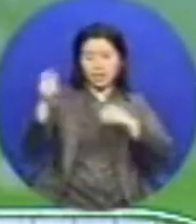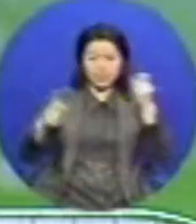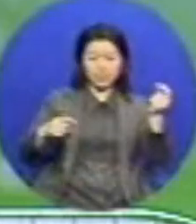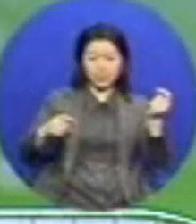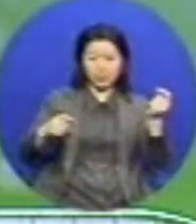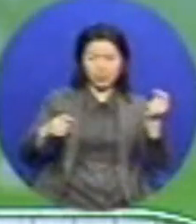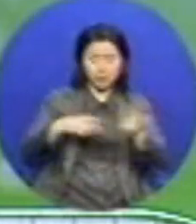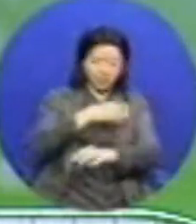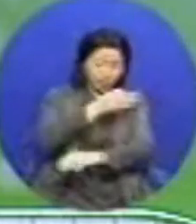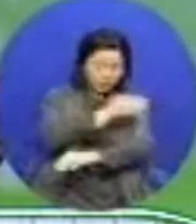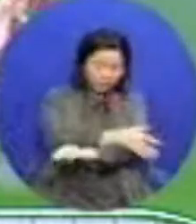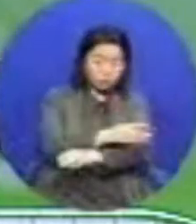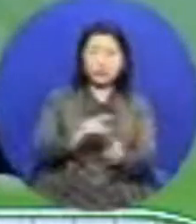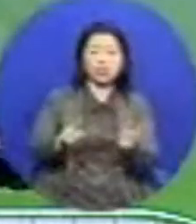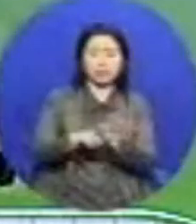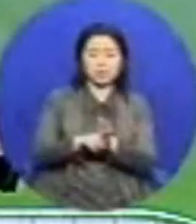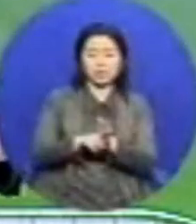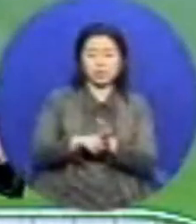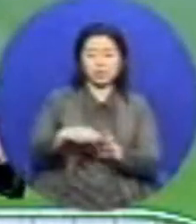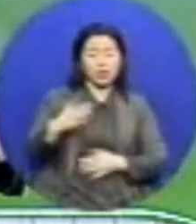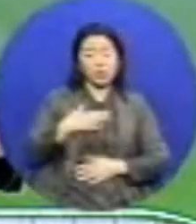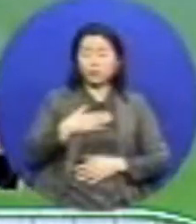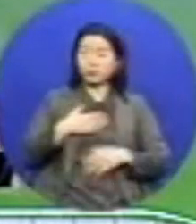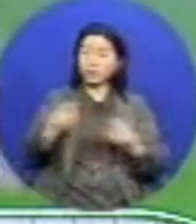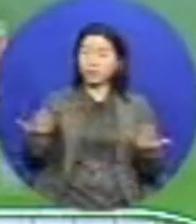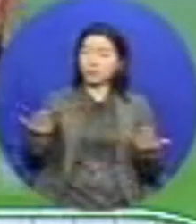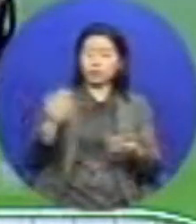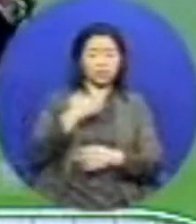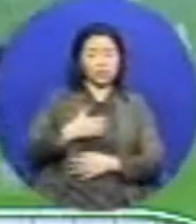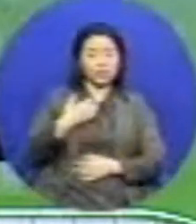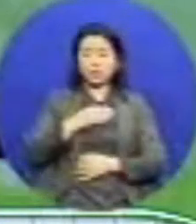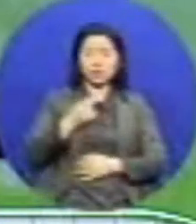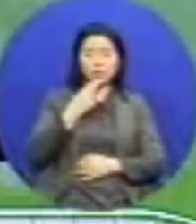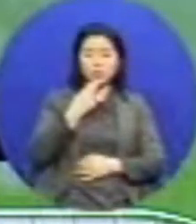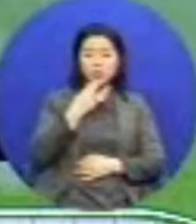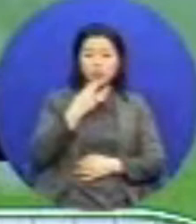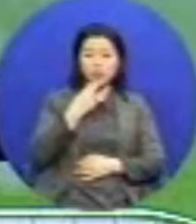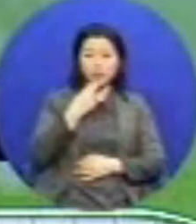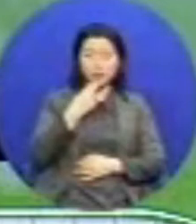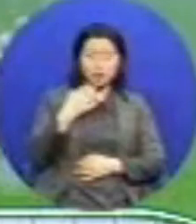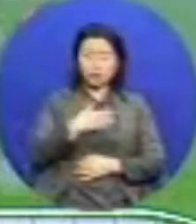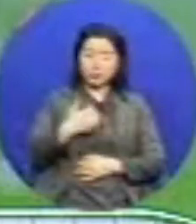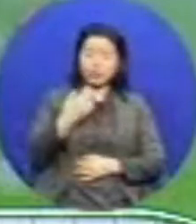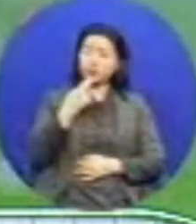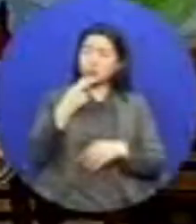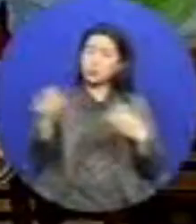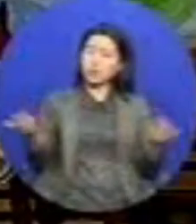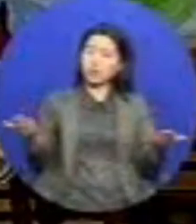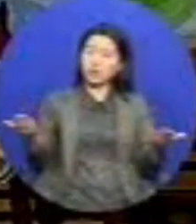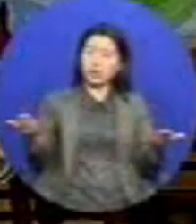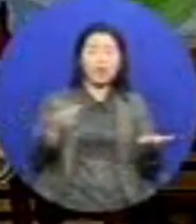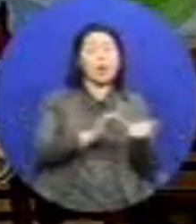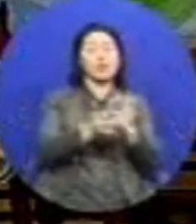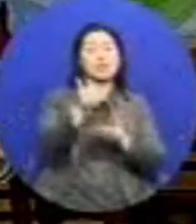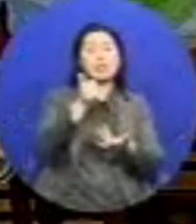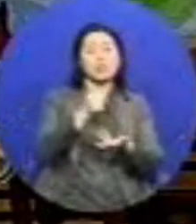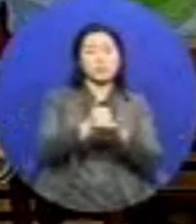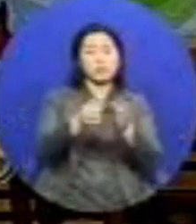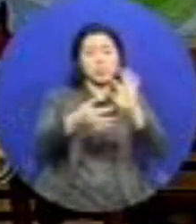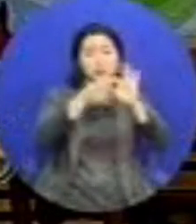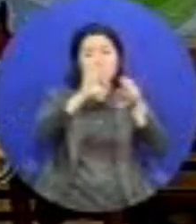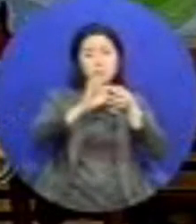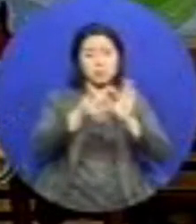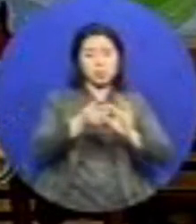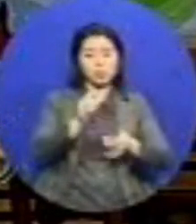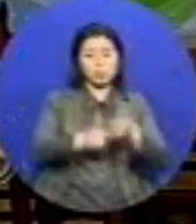단순하게 믿었어요 그러면 나는 걱정할게 없네 나는 염려할 게 없잖아 예수님이 포도 나오는데 나는 가지 일